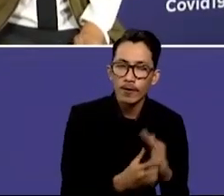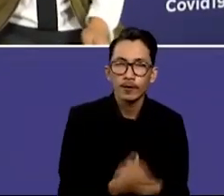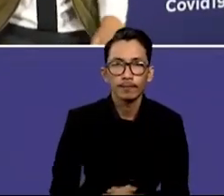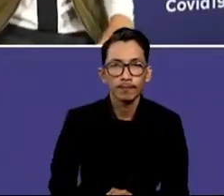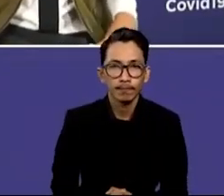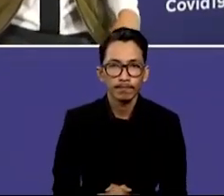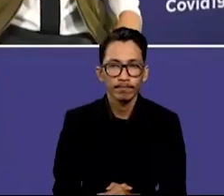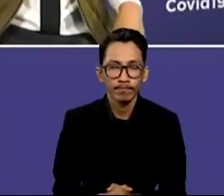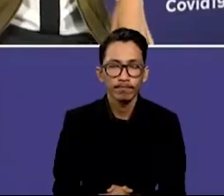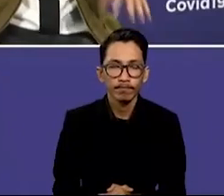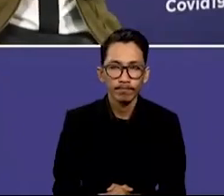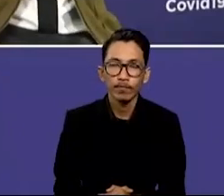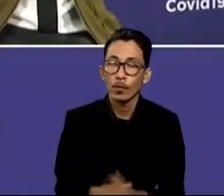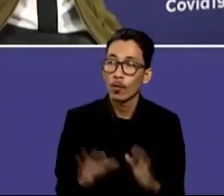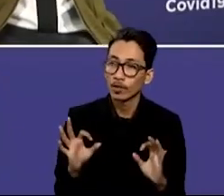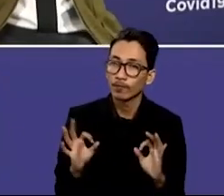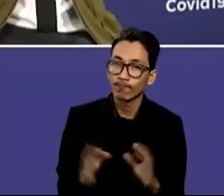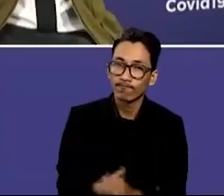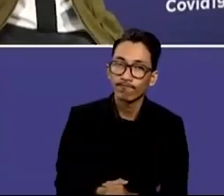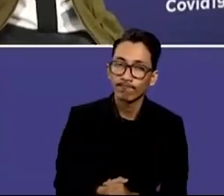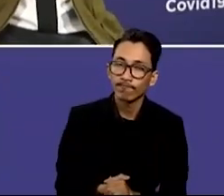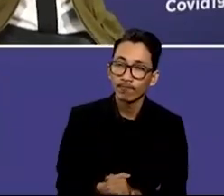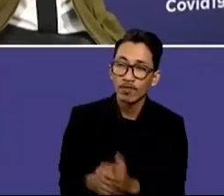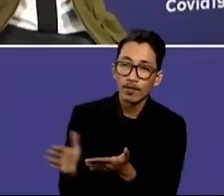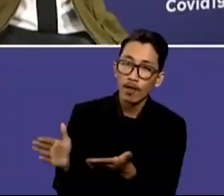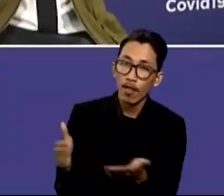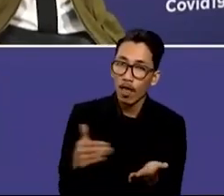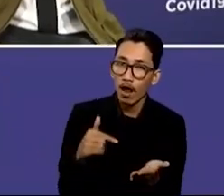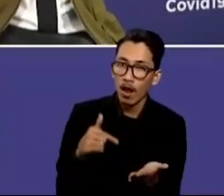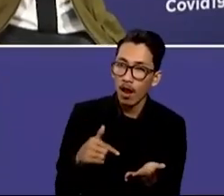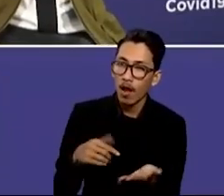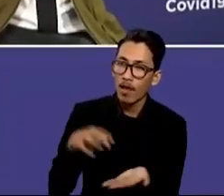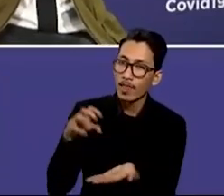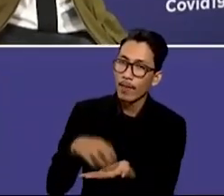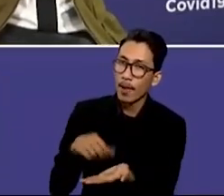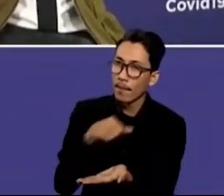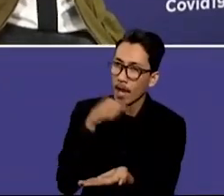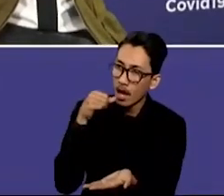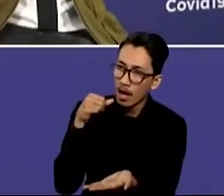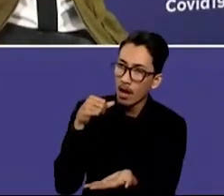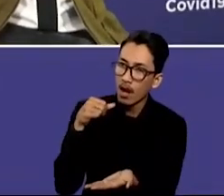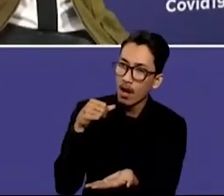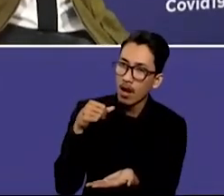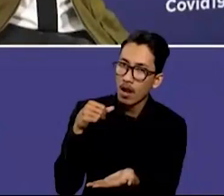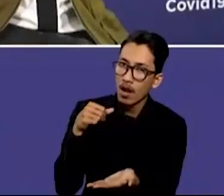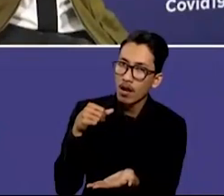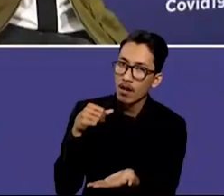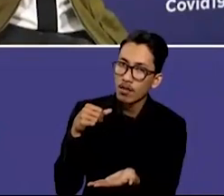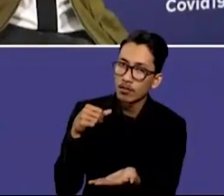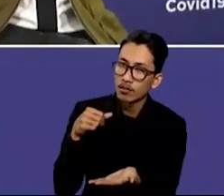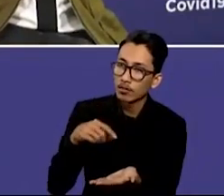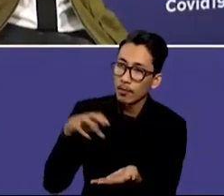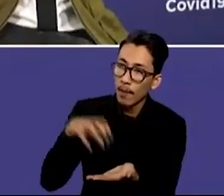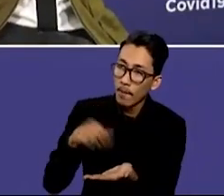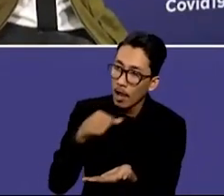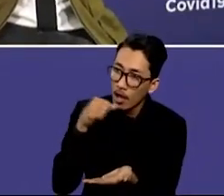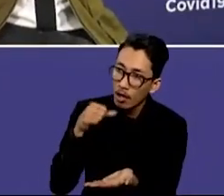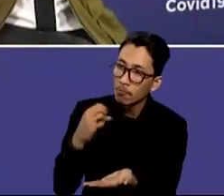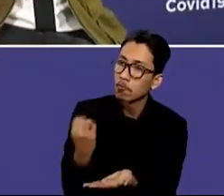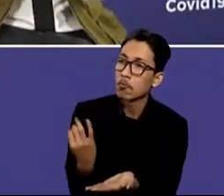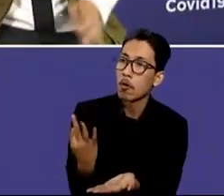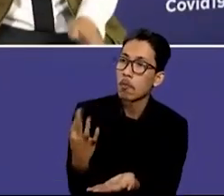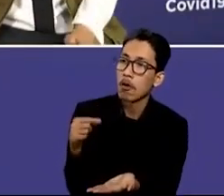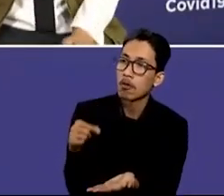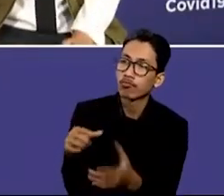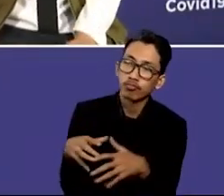Bapak, kalau menurut Bapak, ya, datanya Pak ya, zonanya seperti apa Pak? Seberapa kalau banyak zona merah yang ada di Kalimantan Selatan?